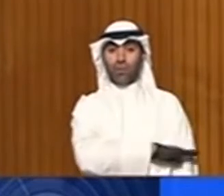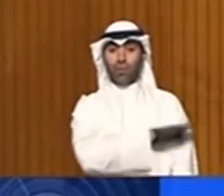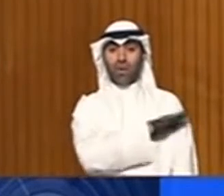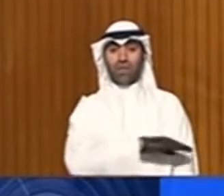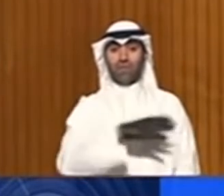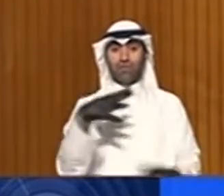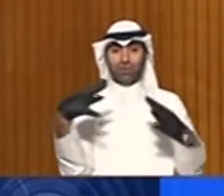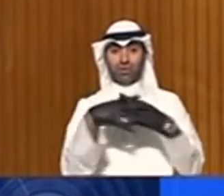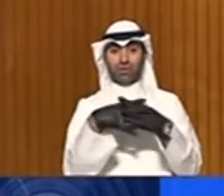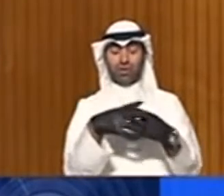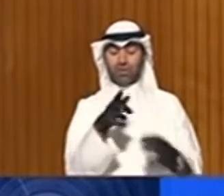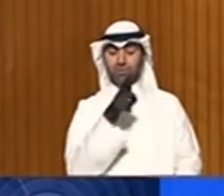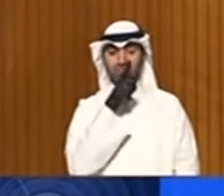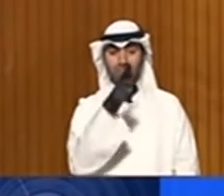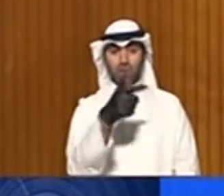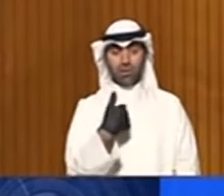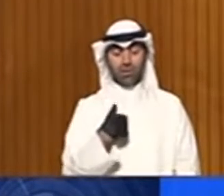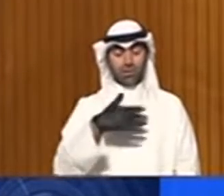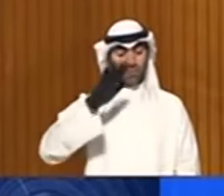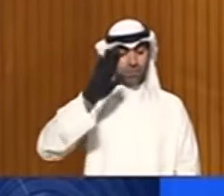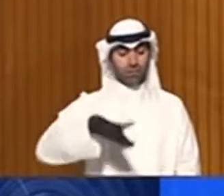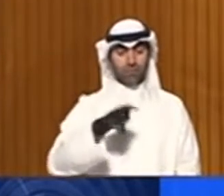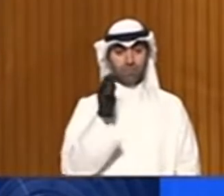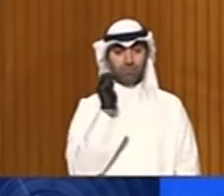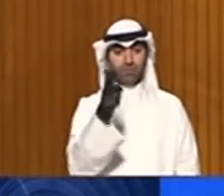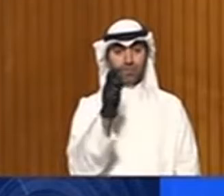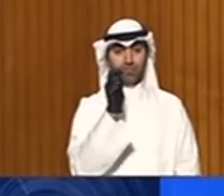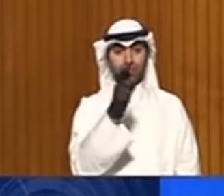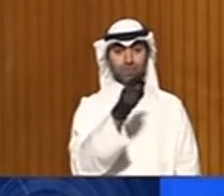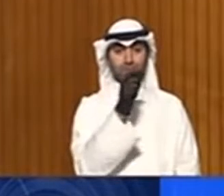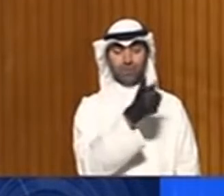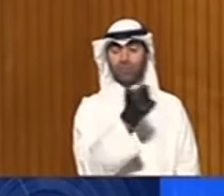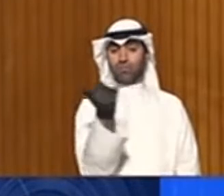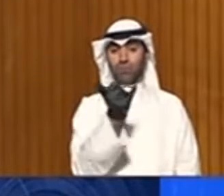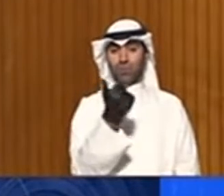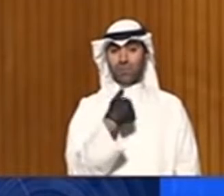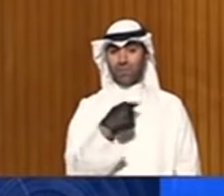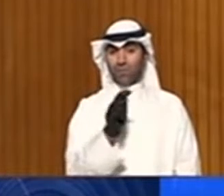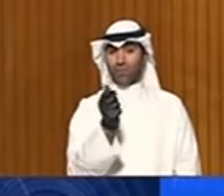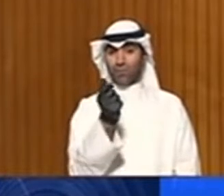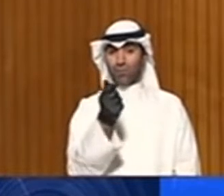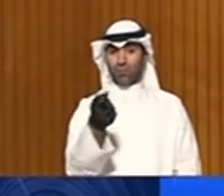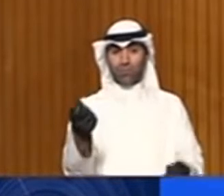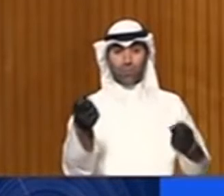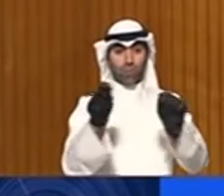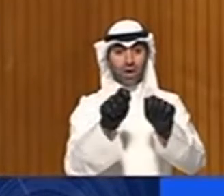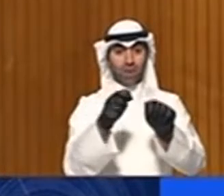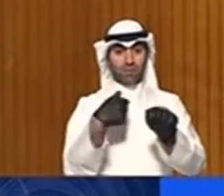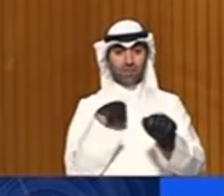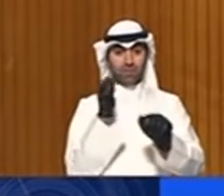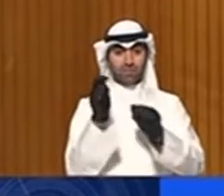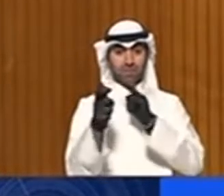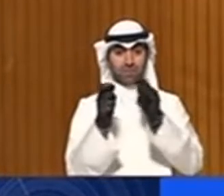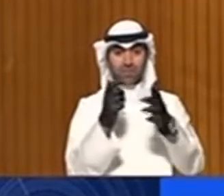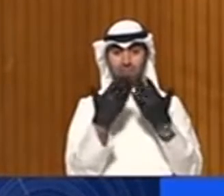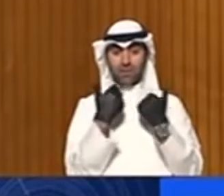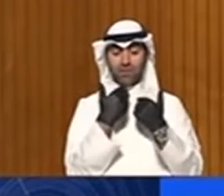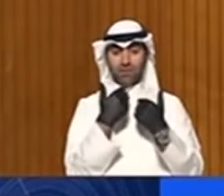الخاص الخاضعين للباب الثالث في قانون التأمينات الاجتماعية، وذلك بعد انتهاء